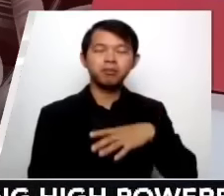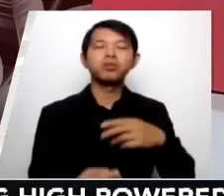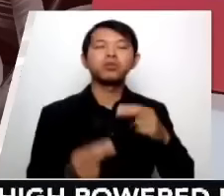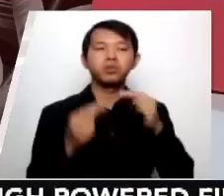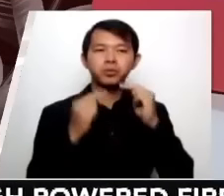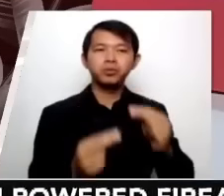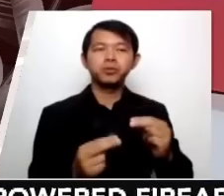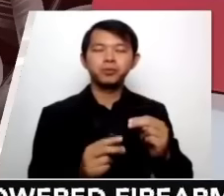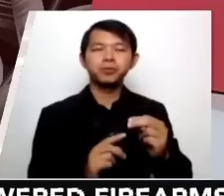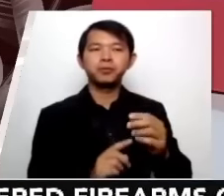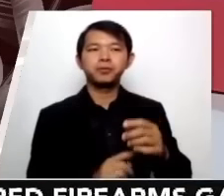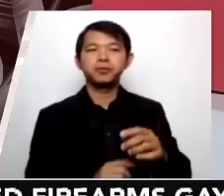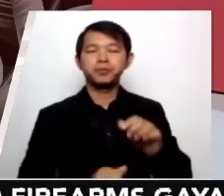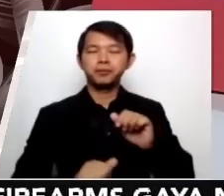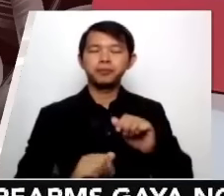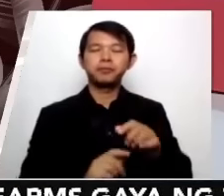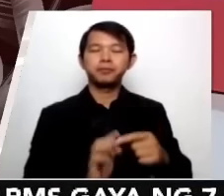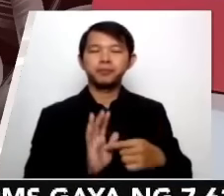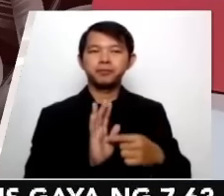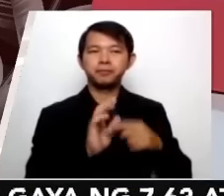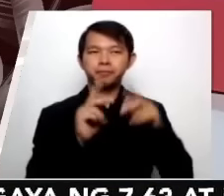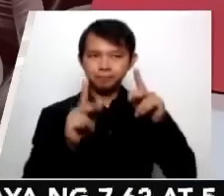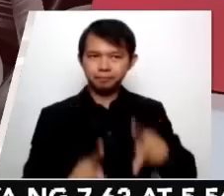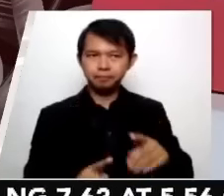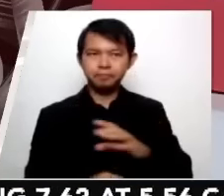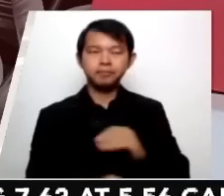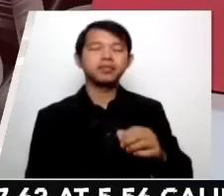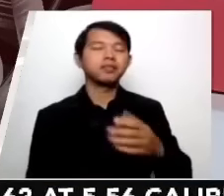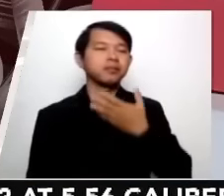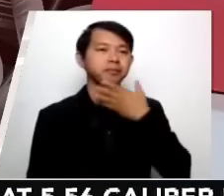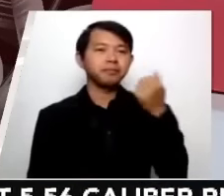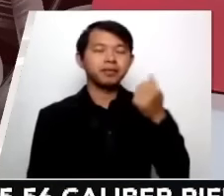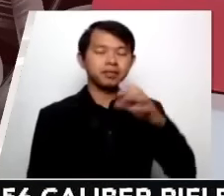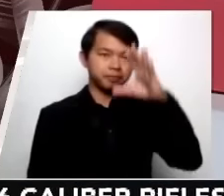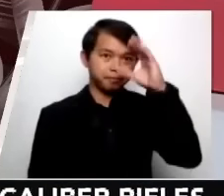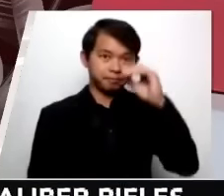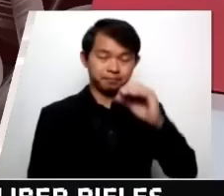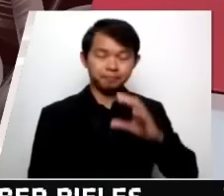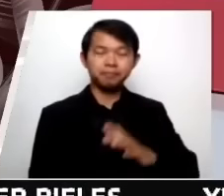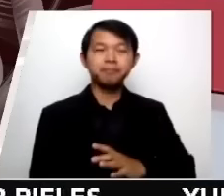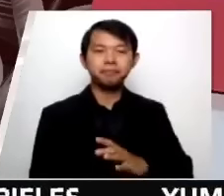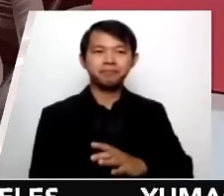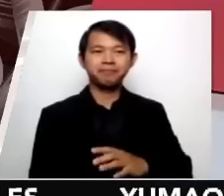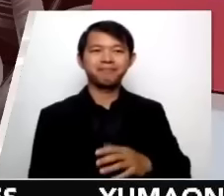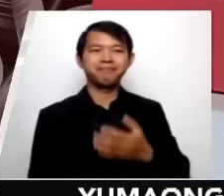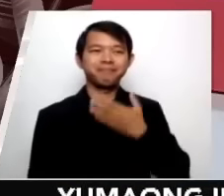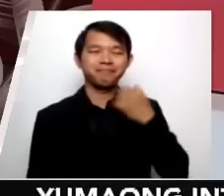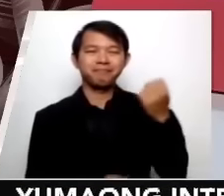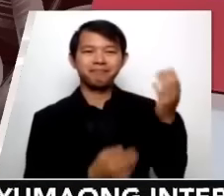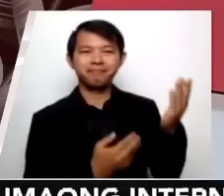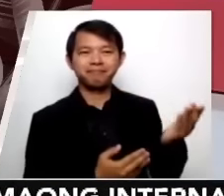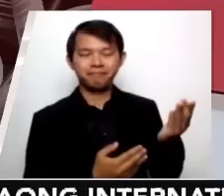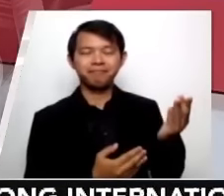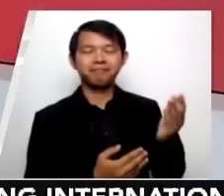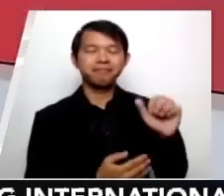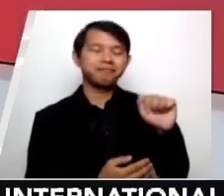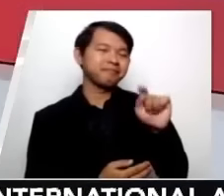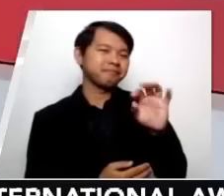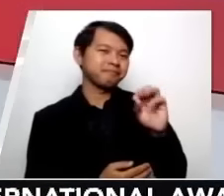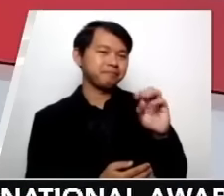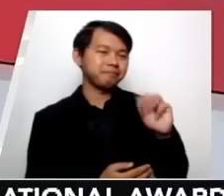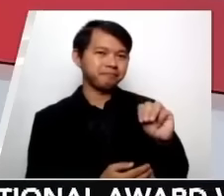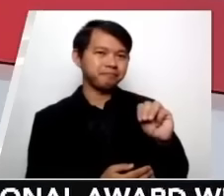sino pa ba naman ang Best Male News Personality ang aking co-anchor na si Atom Araulio. Congrats!